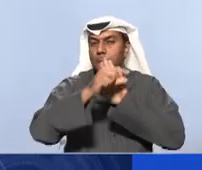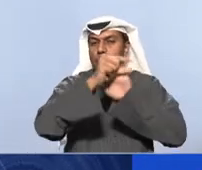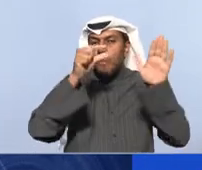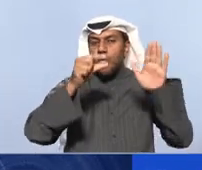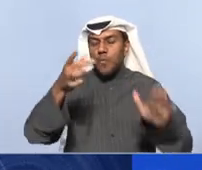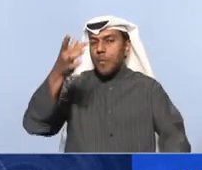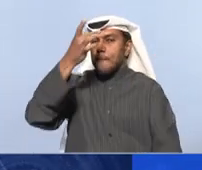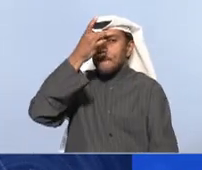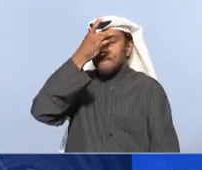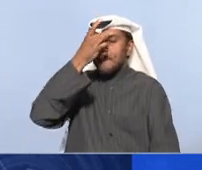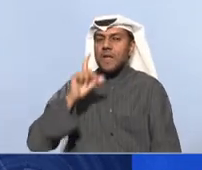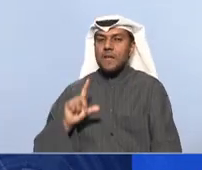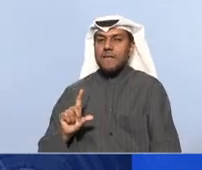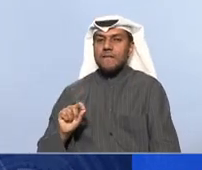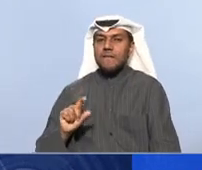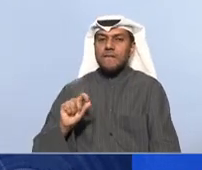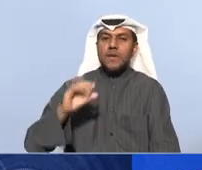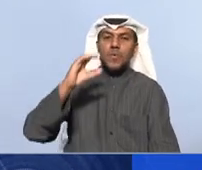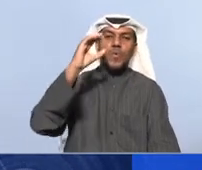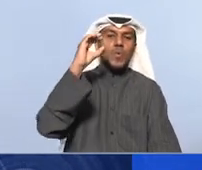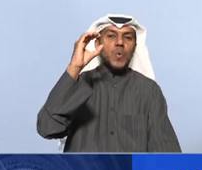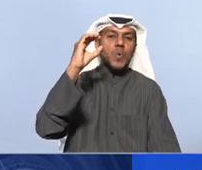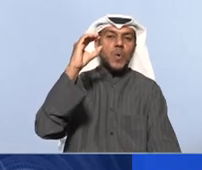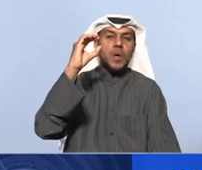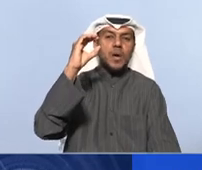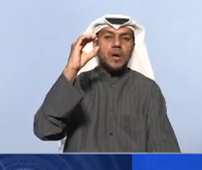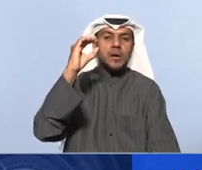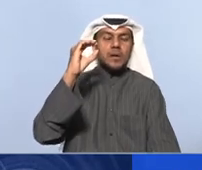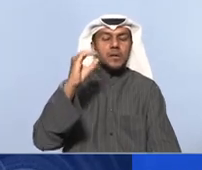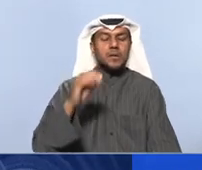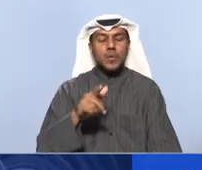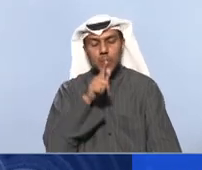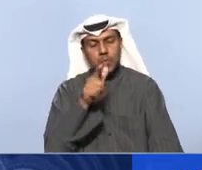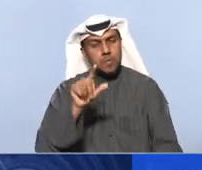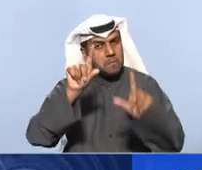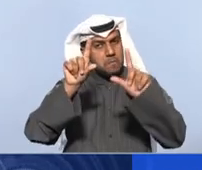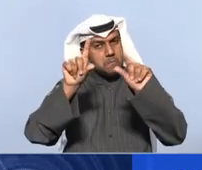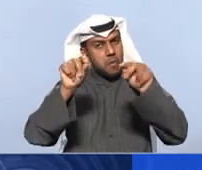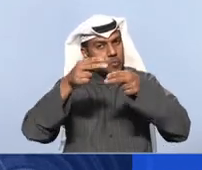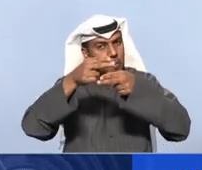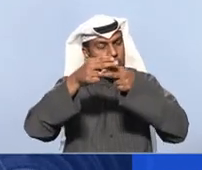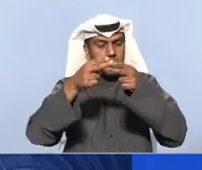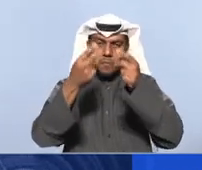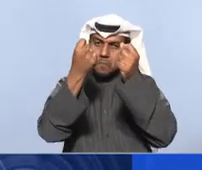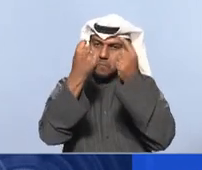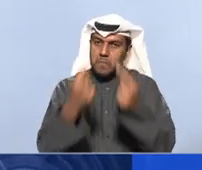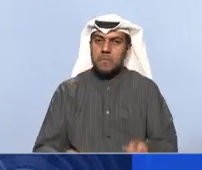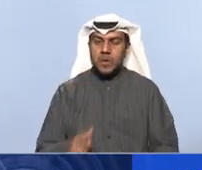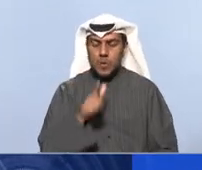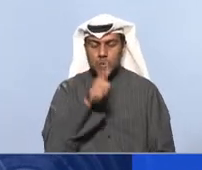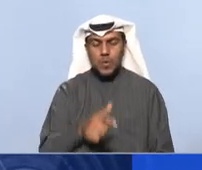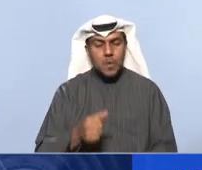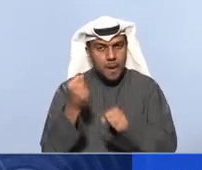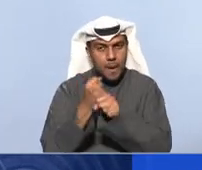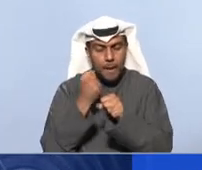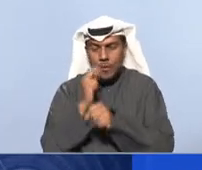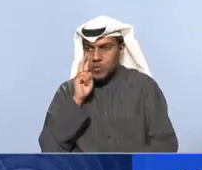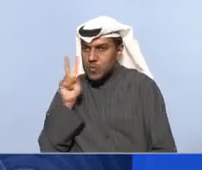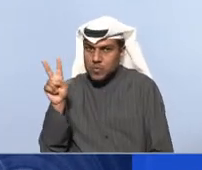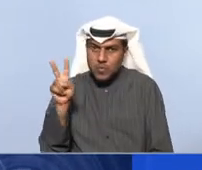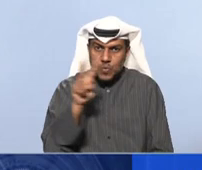مستجدات وتطورات انتشار فيروس كورونا، كما أشاد كذلك على المهنية التي تعمل بها